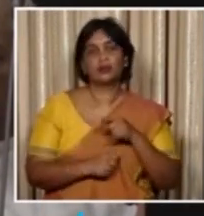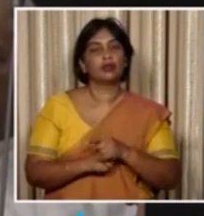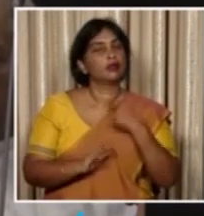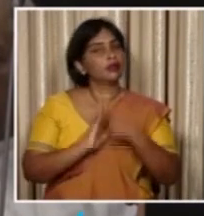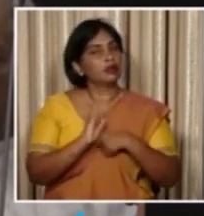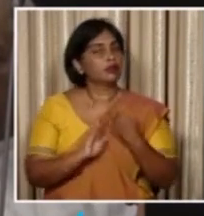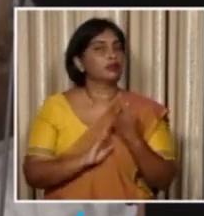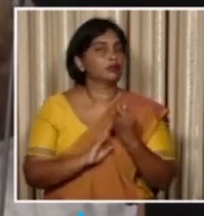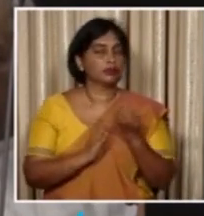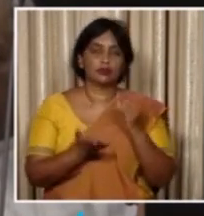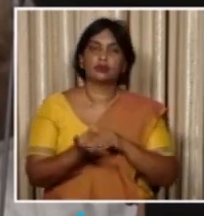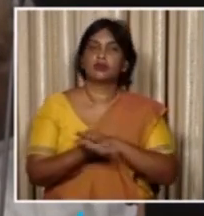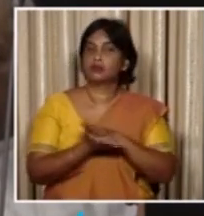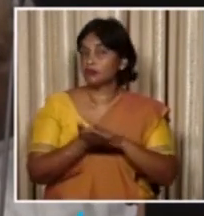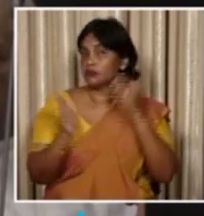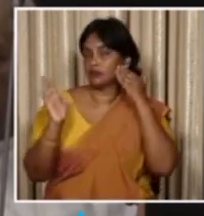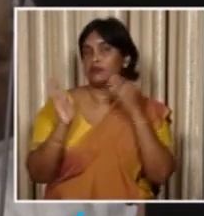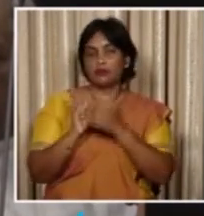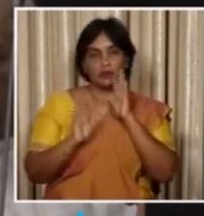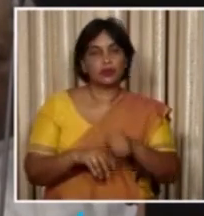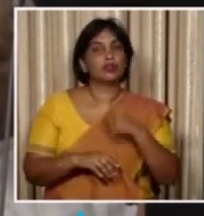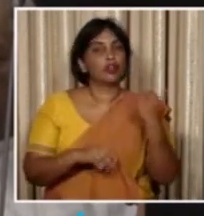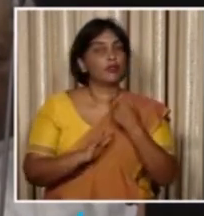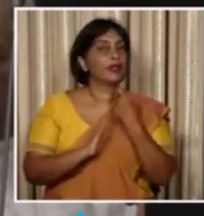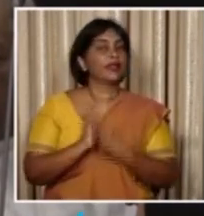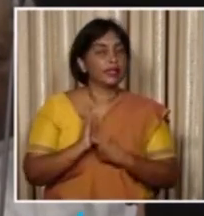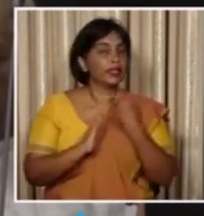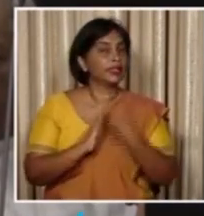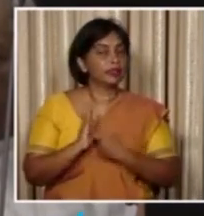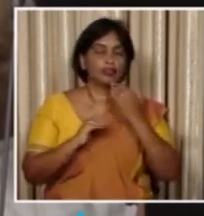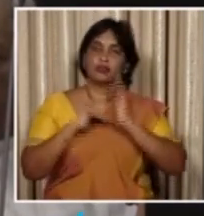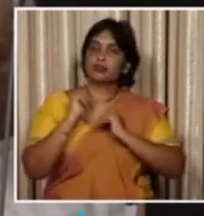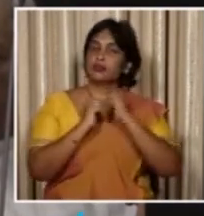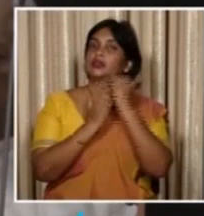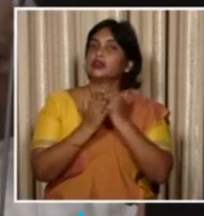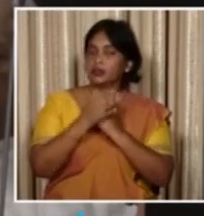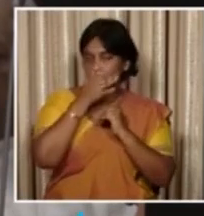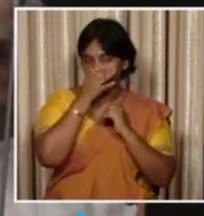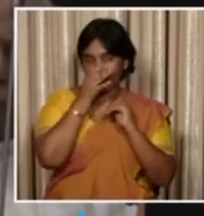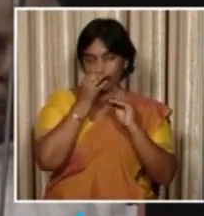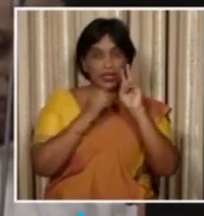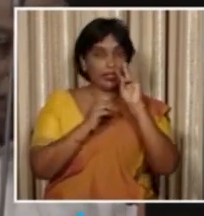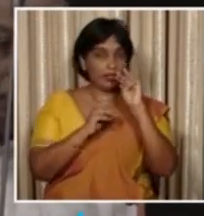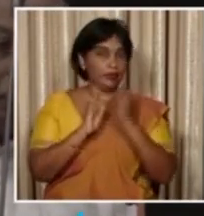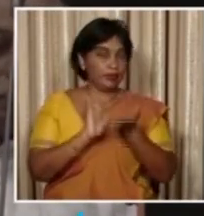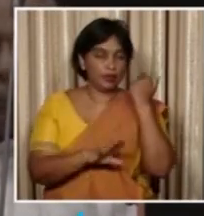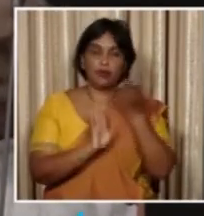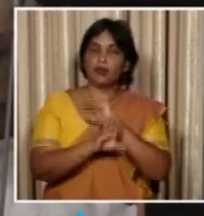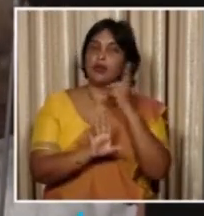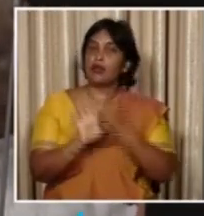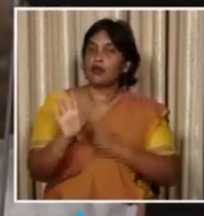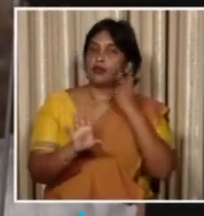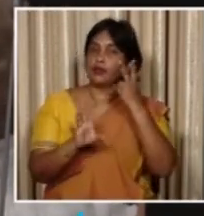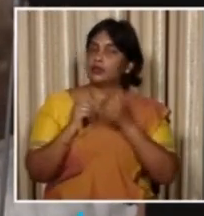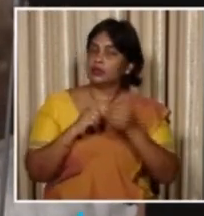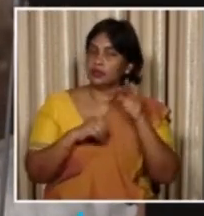රටේ ආර්ථික ප්‍රතිසංස්කරණ අරමුණු කරගන්මින් නව නීතිය නීති සංශෝධන 30කට වැඩි සංඛ්‍යාවක් පසුගිය වසර දෙක